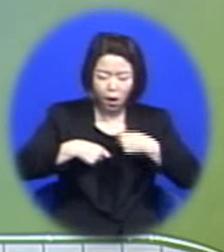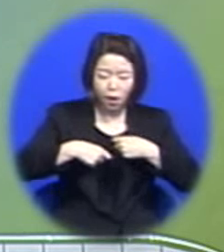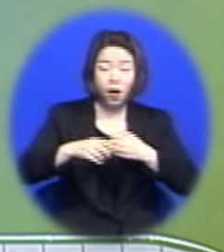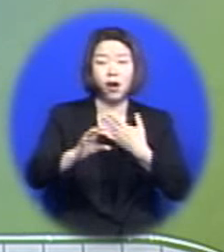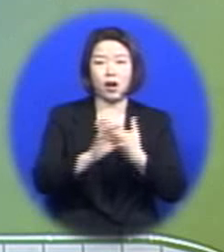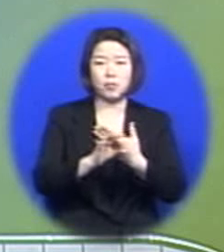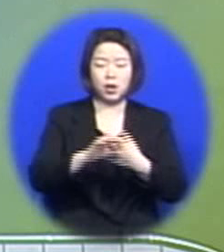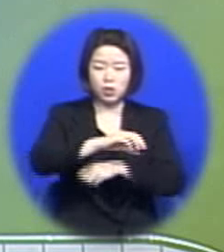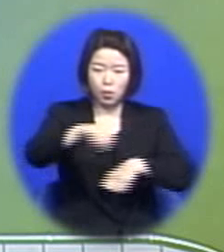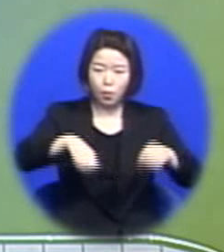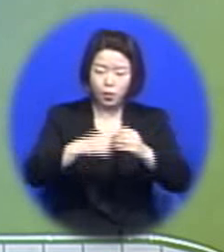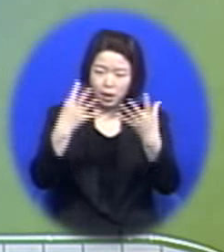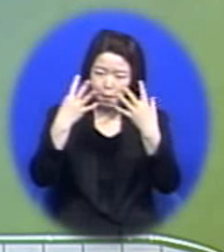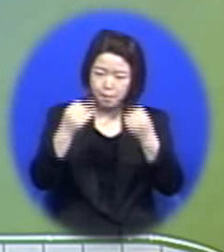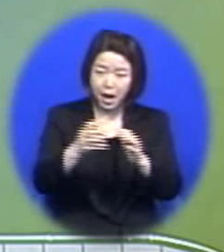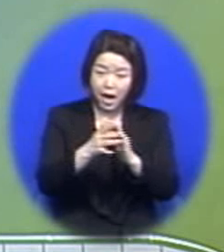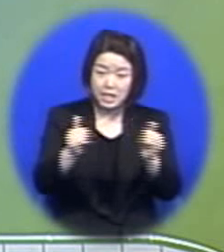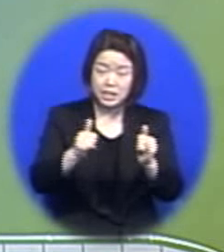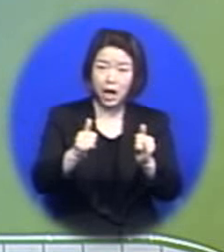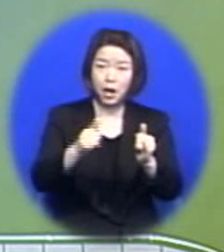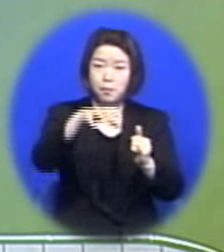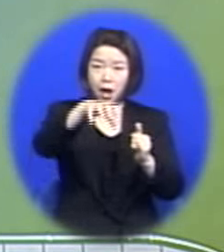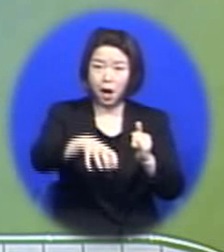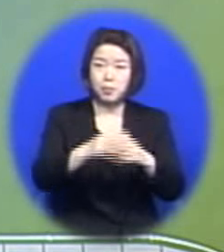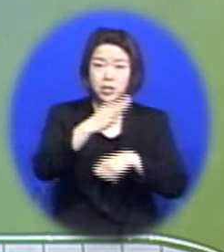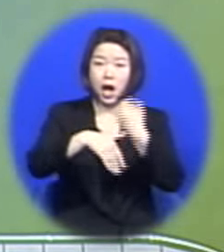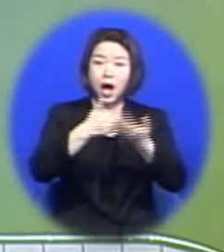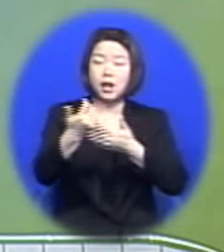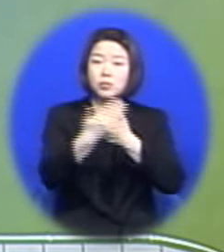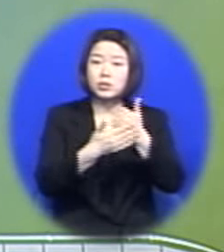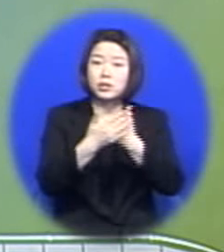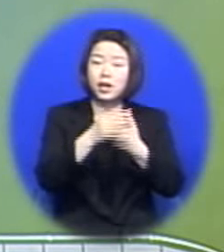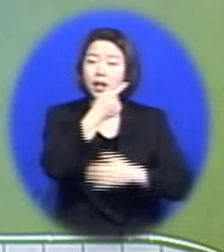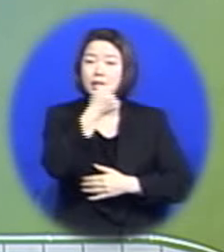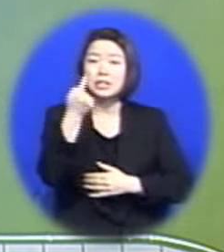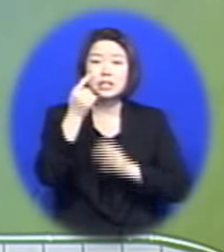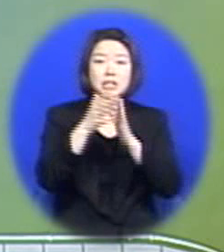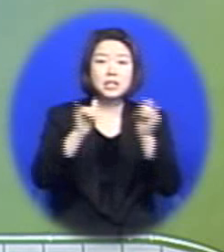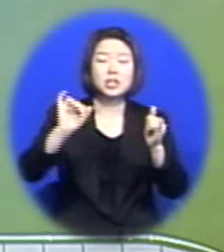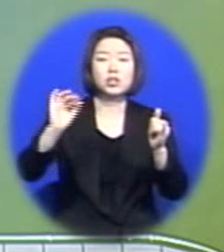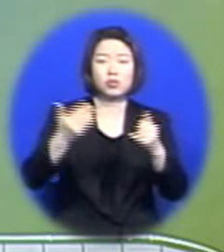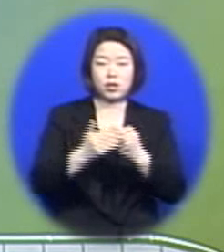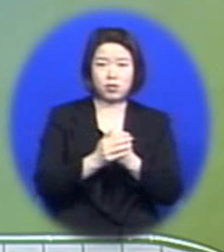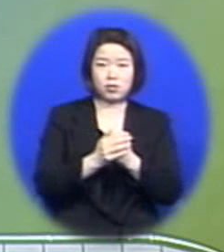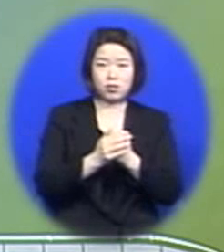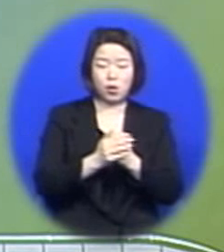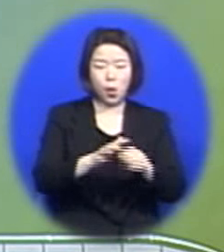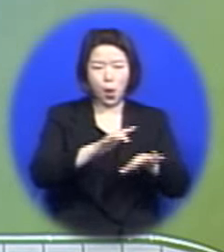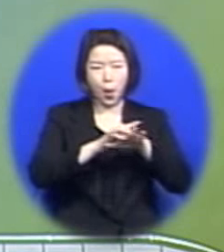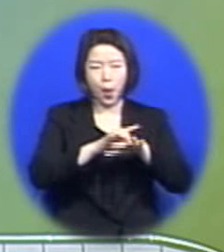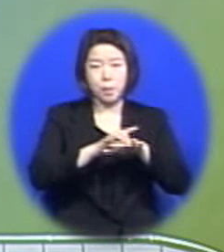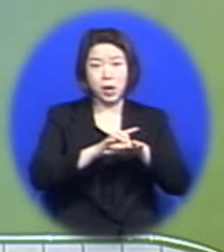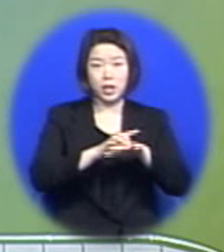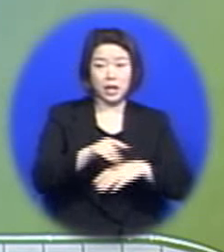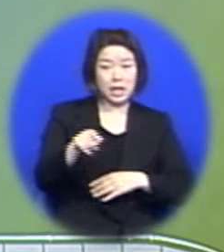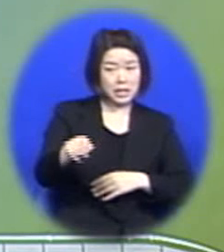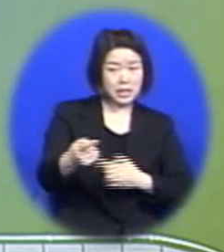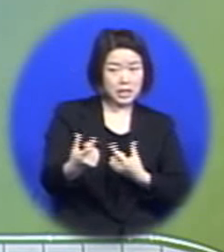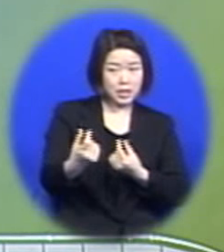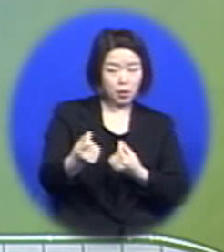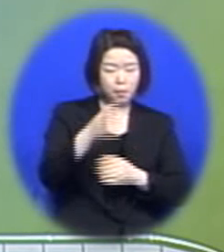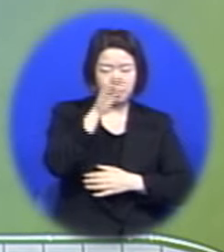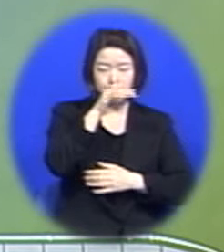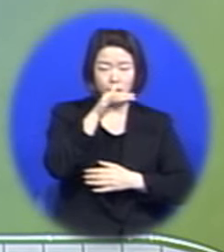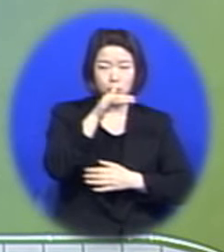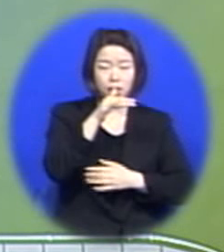사람들 앞에서 하나님의 은혜의 증인이 되어버리는 거예요. 마귀가 그런 바보 같은